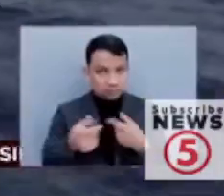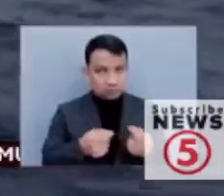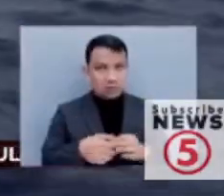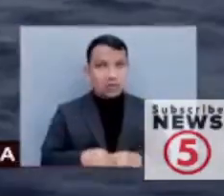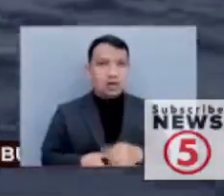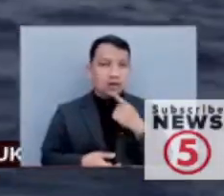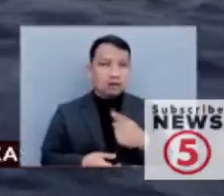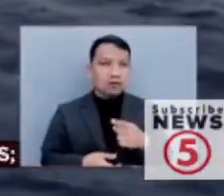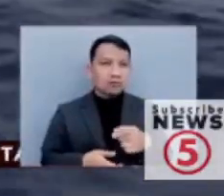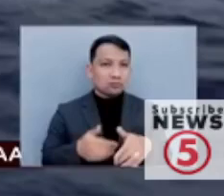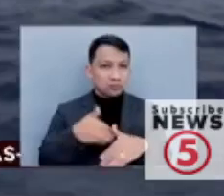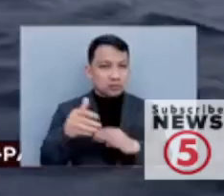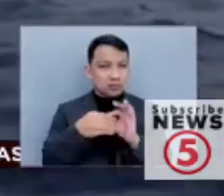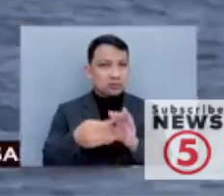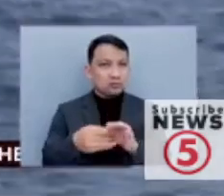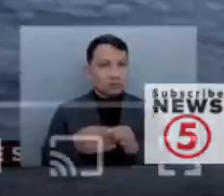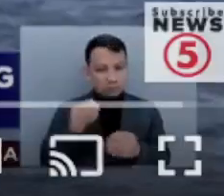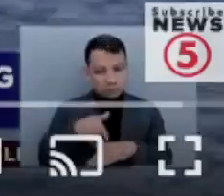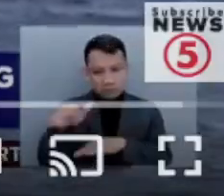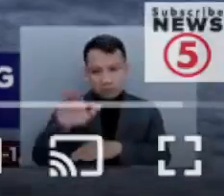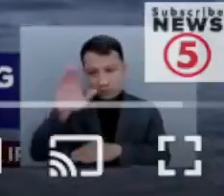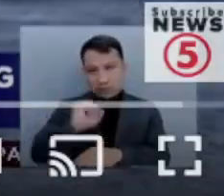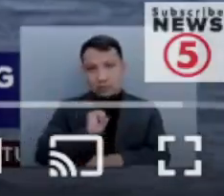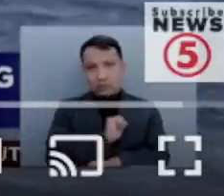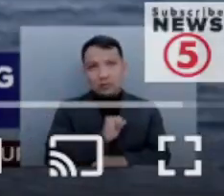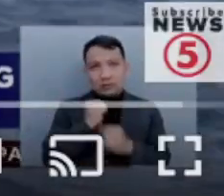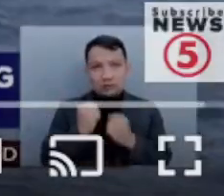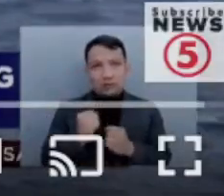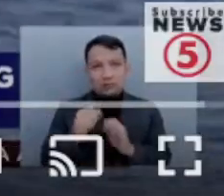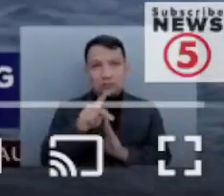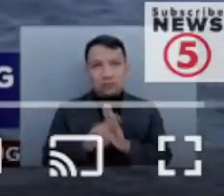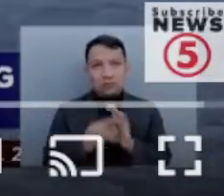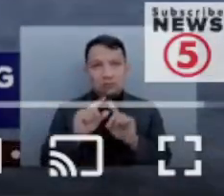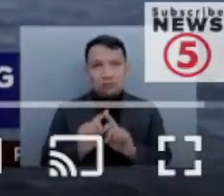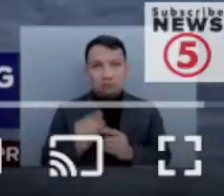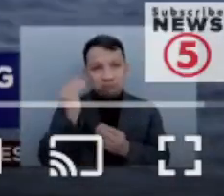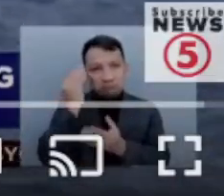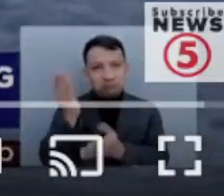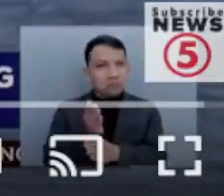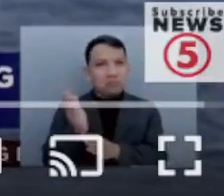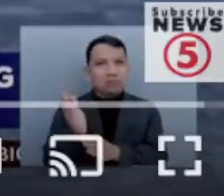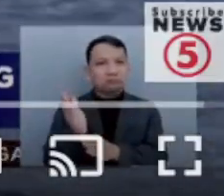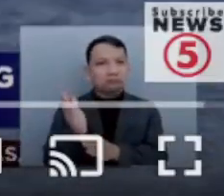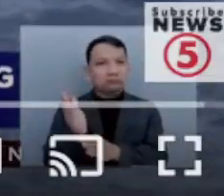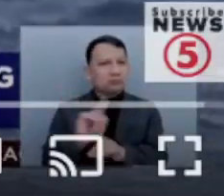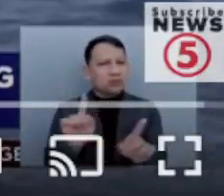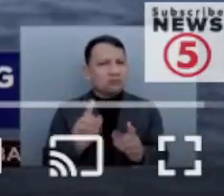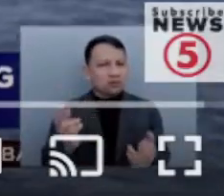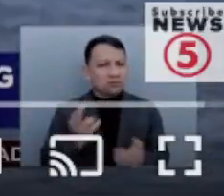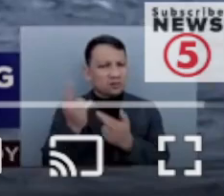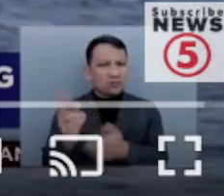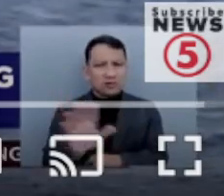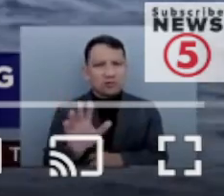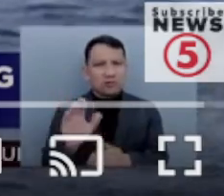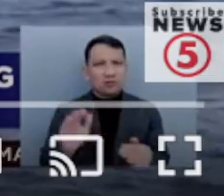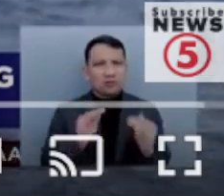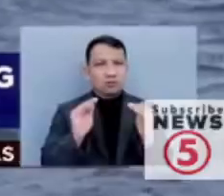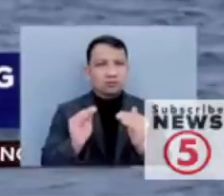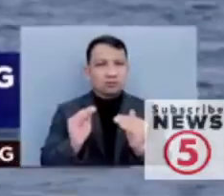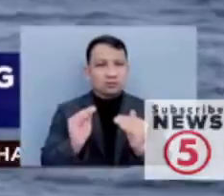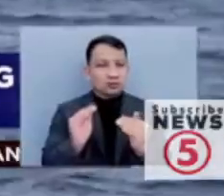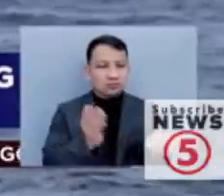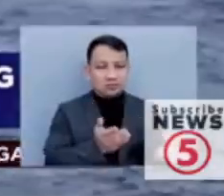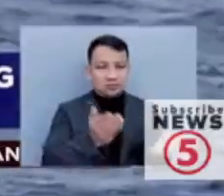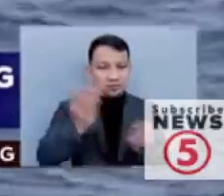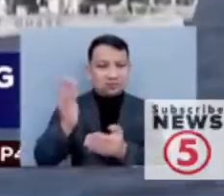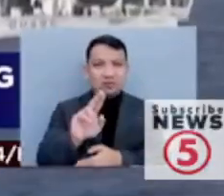definitely, makakarating naman sa China yan. Ginagawa naman ng Senado yung mga strongly worded statement na yan. Pero hindi raw parang magrekomenda na iangat yung issue sa UNGA. Tama.